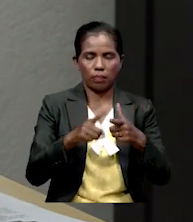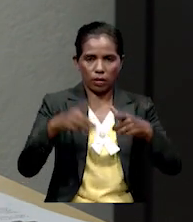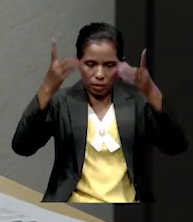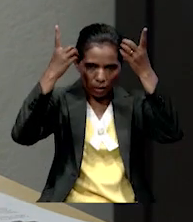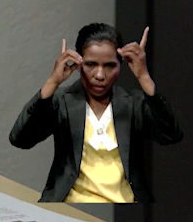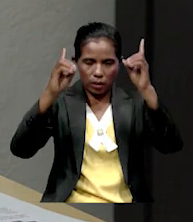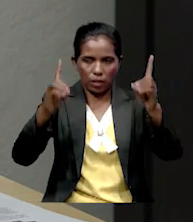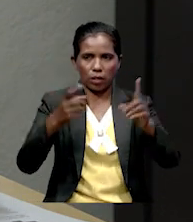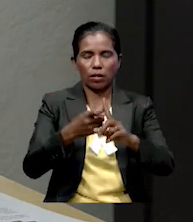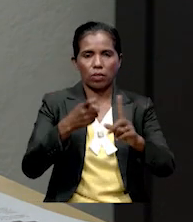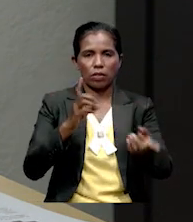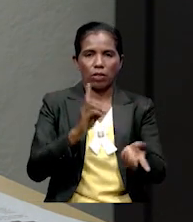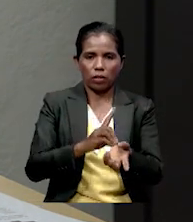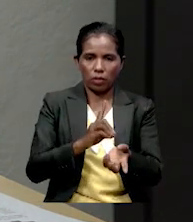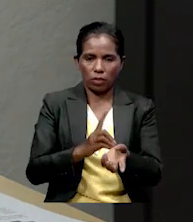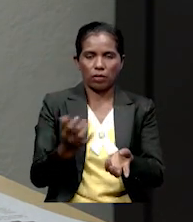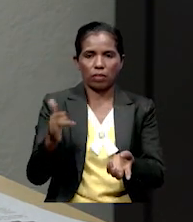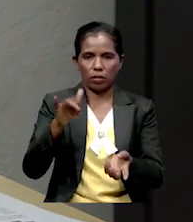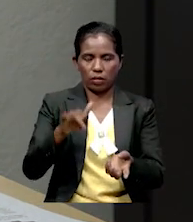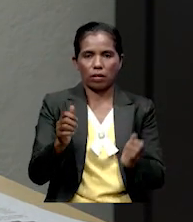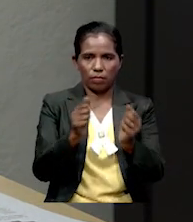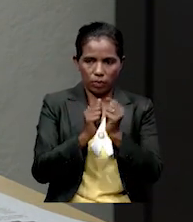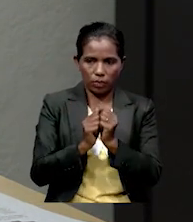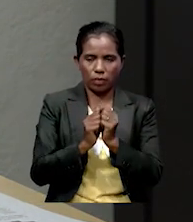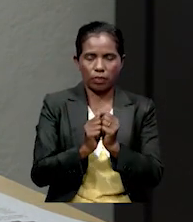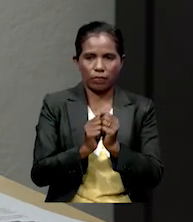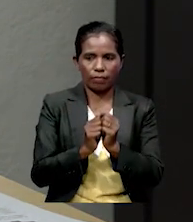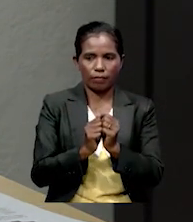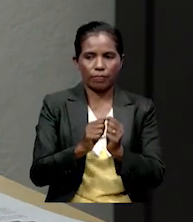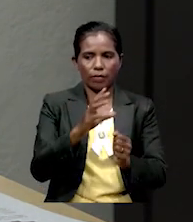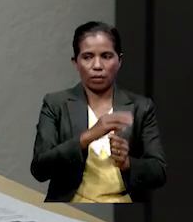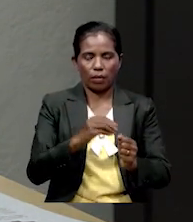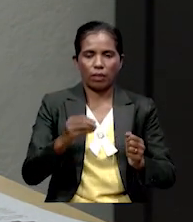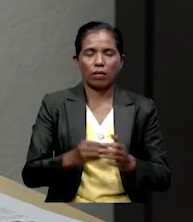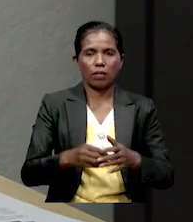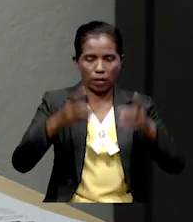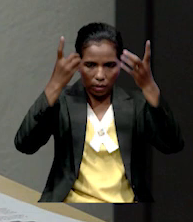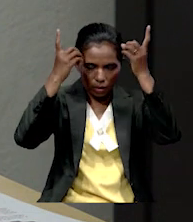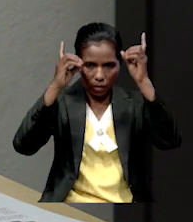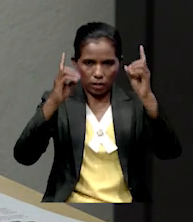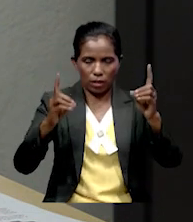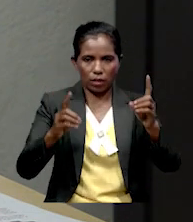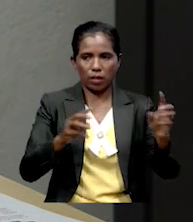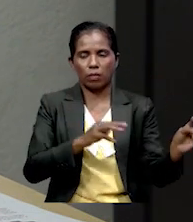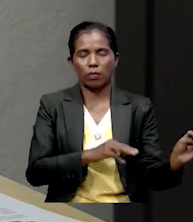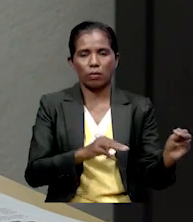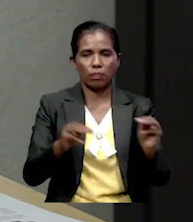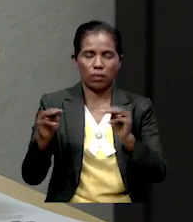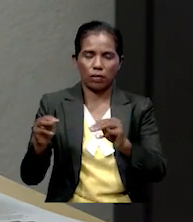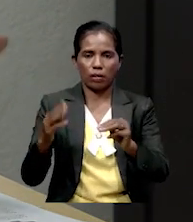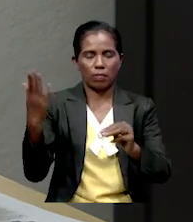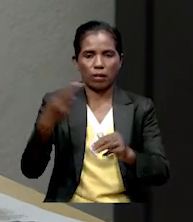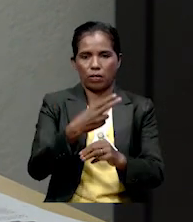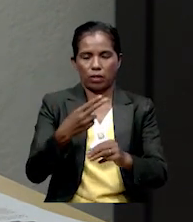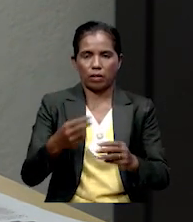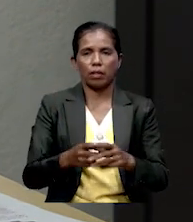hosi itanya medik sira amutu ko itanya junta medik sira decidi bel transfer ya maybe